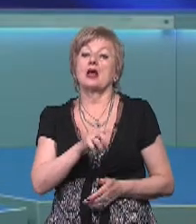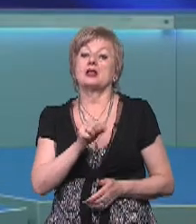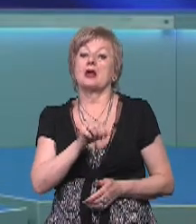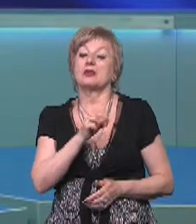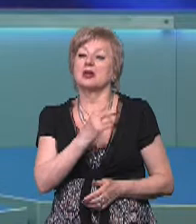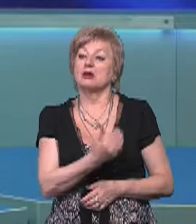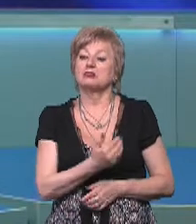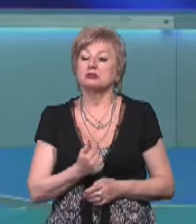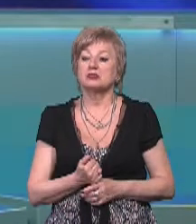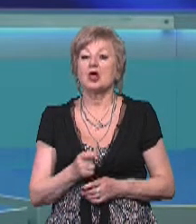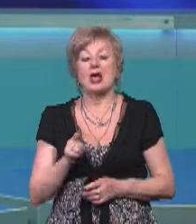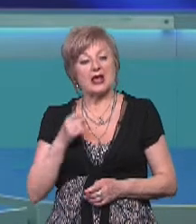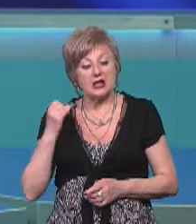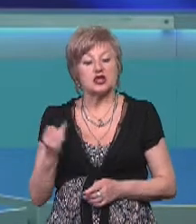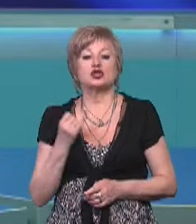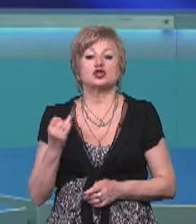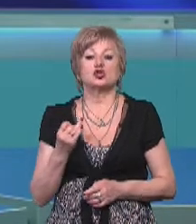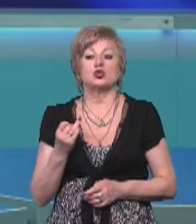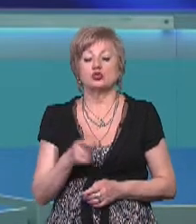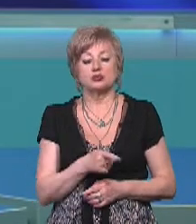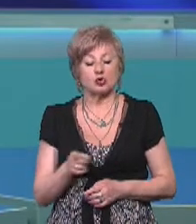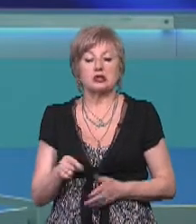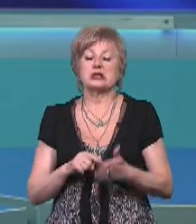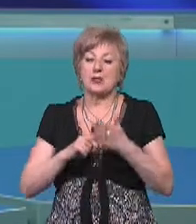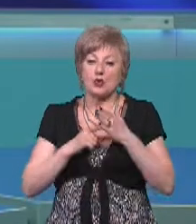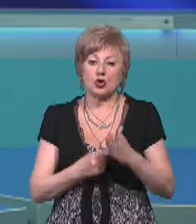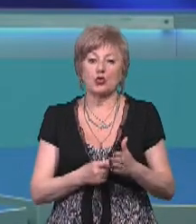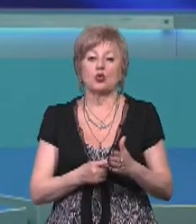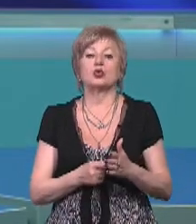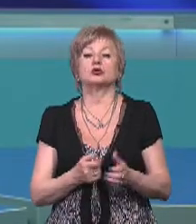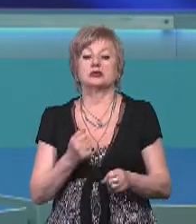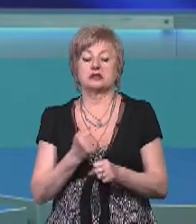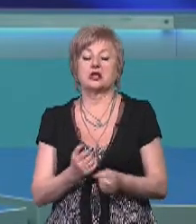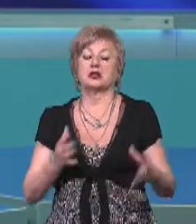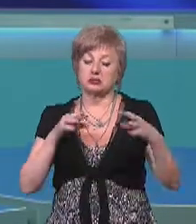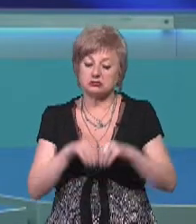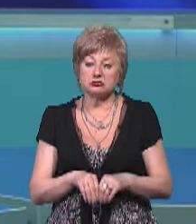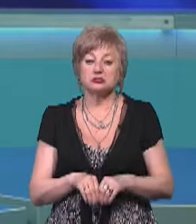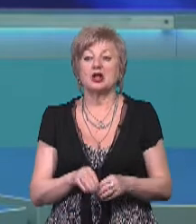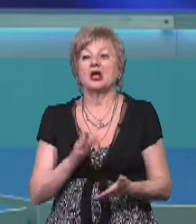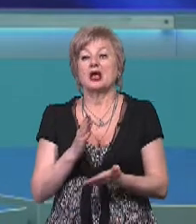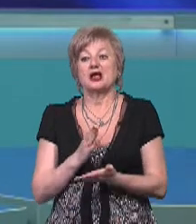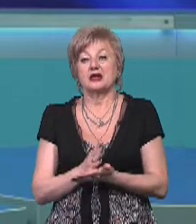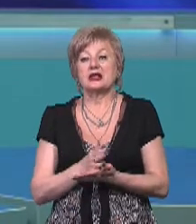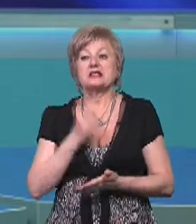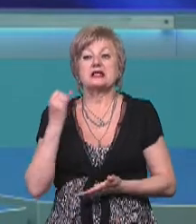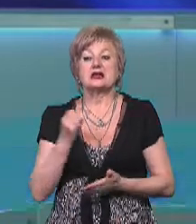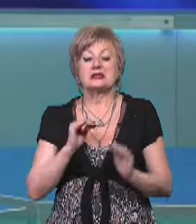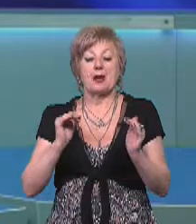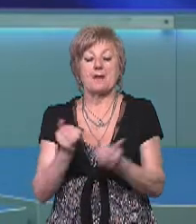Так? Тобто вони ініціюють даний процес, наполягають на утворенні даної громади. Є певна ініціатива